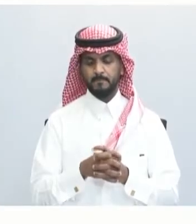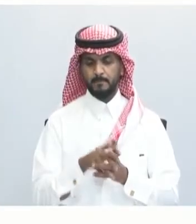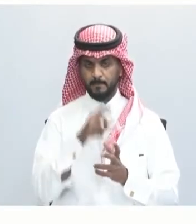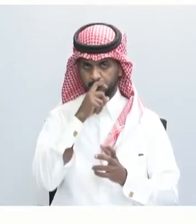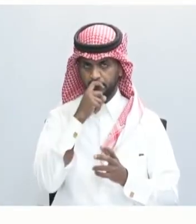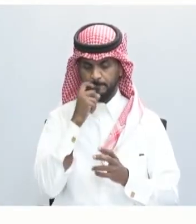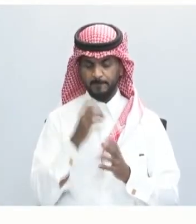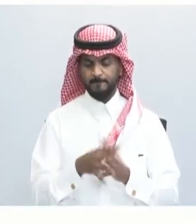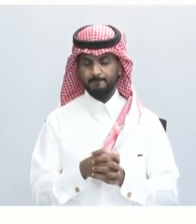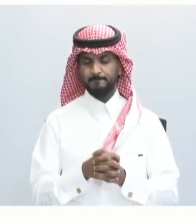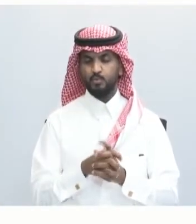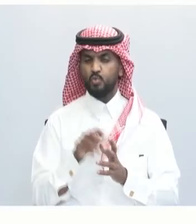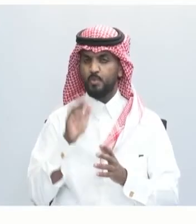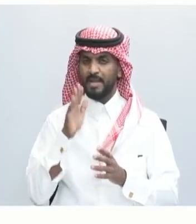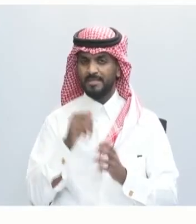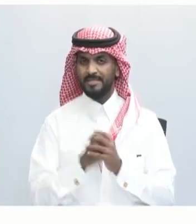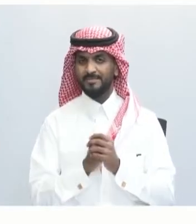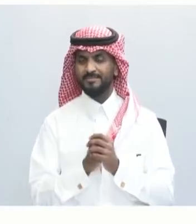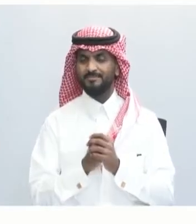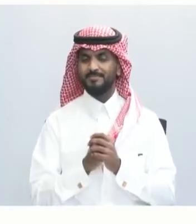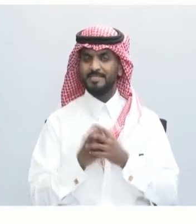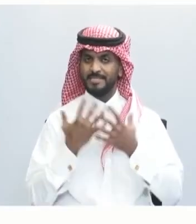ايضا من العادات الصحيه